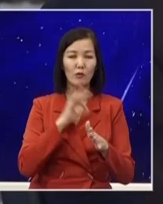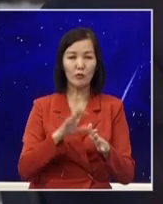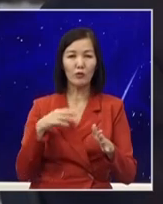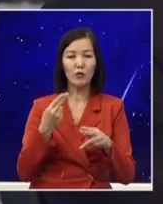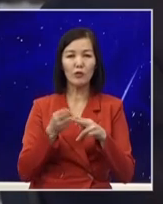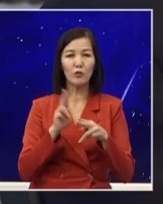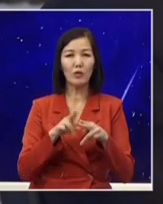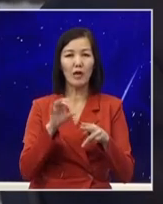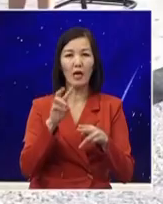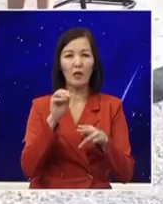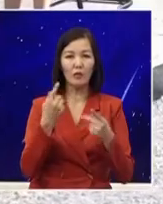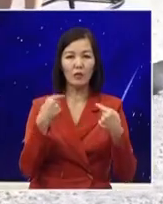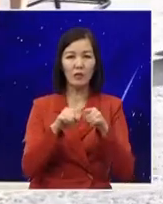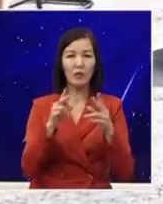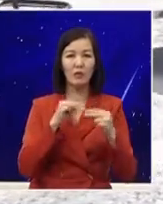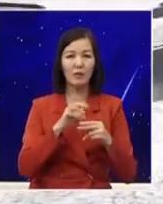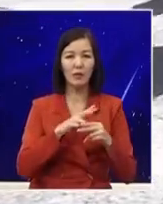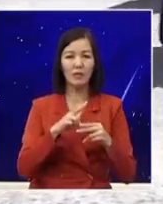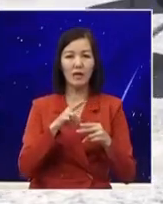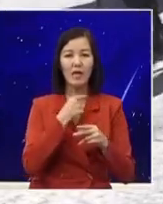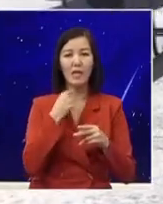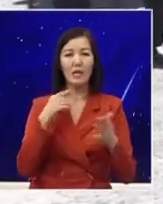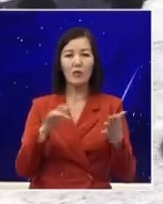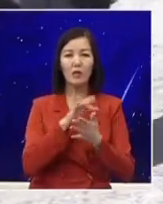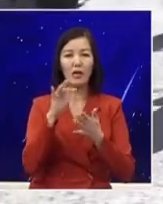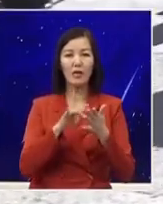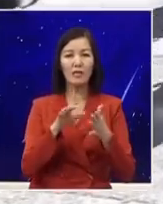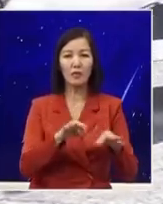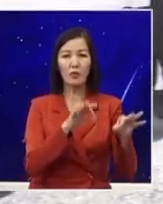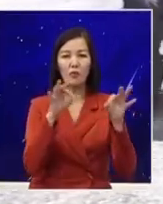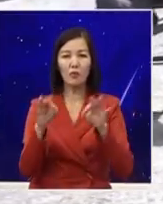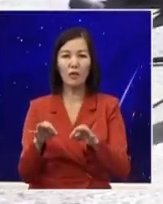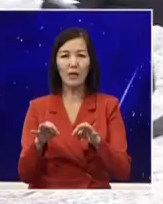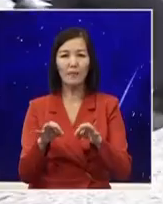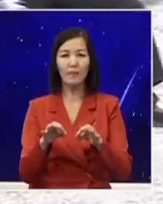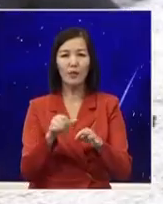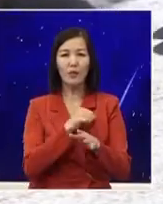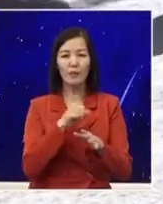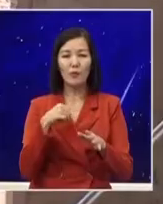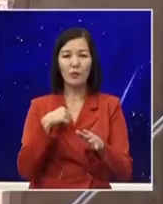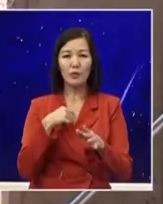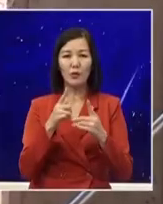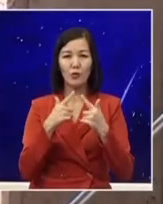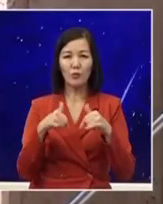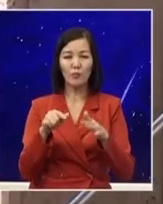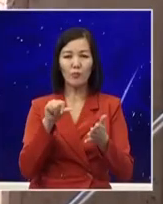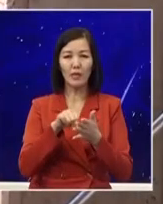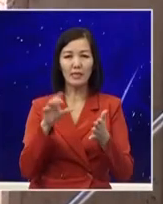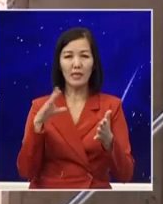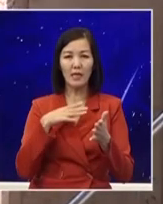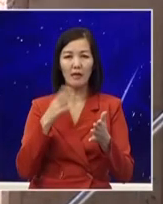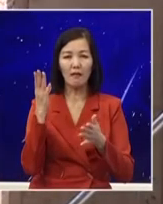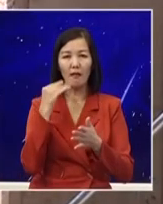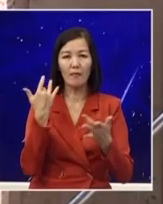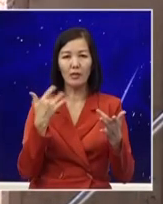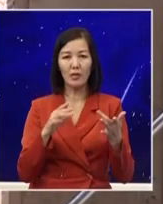Сондай-ақ Шаяхмет Қалықұлы техникум Еңбекші Қазақ ауданында Талдықорған қаласы көшірілуіне бірден бір мұрындық болыпты.